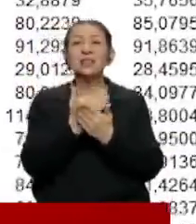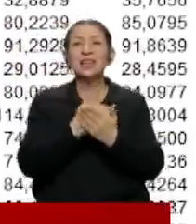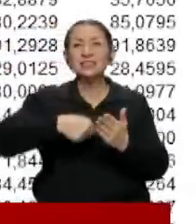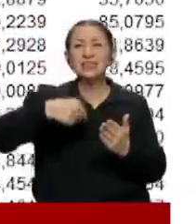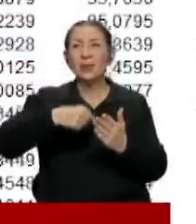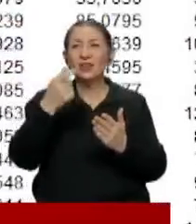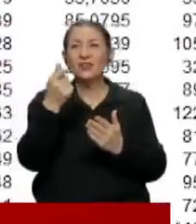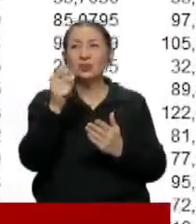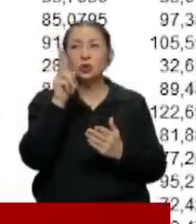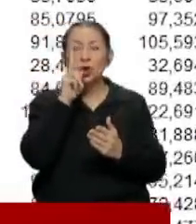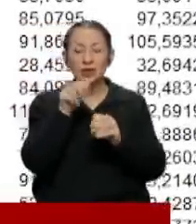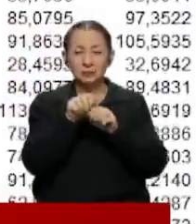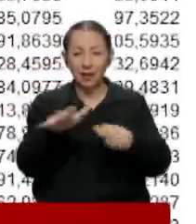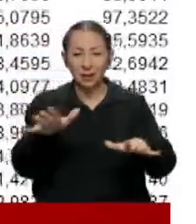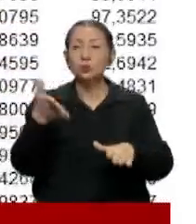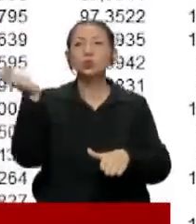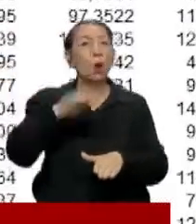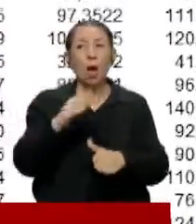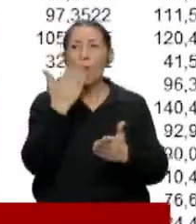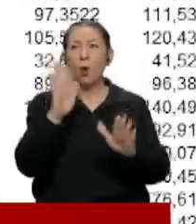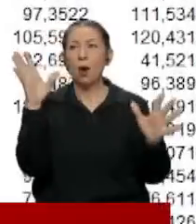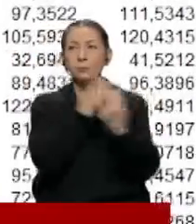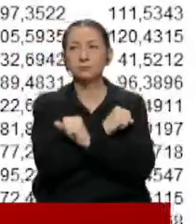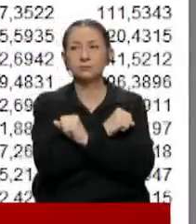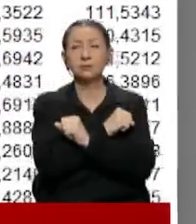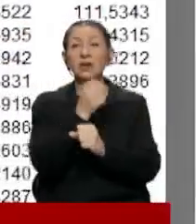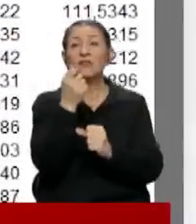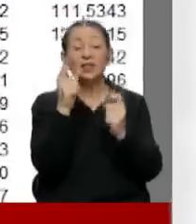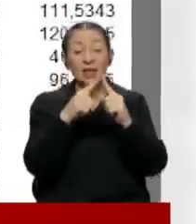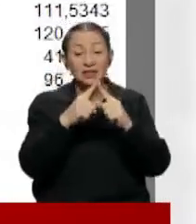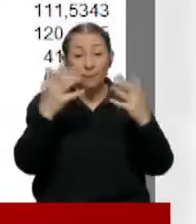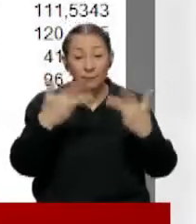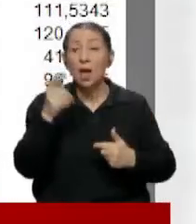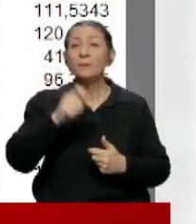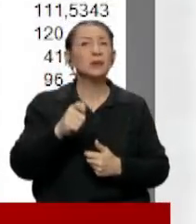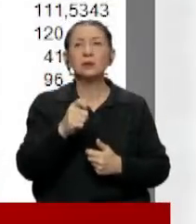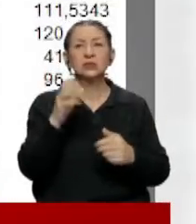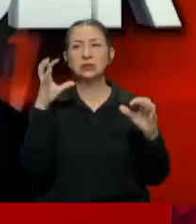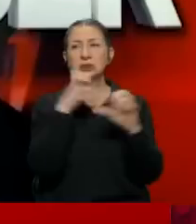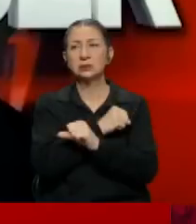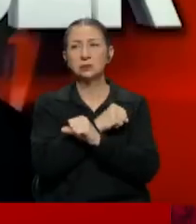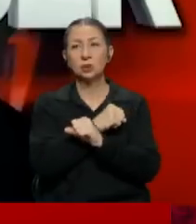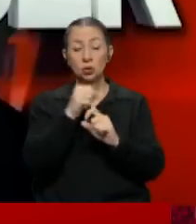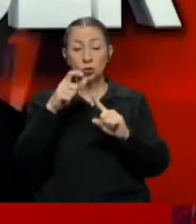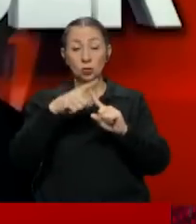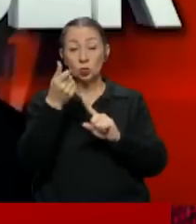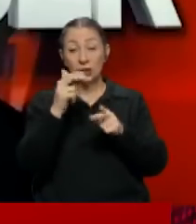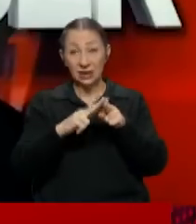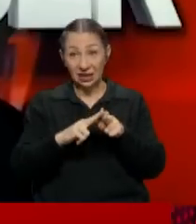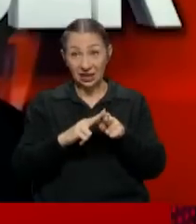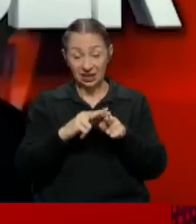sepetindeki fiyatları son kez paylaştı sonrasında hangi fiyatlar üzerinden enflasyon hesaplandığı sıra oldu